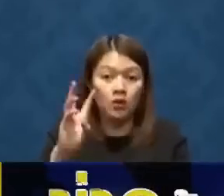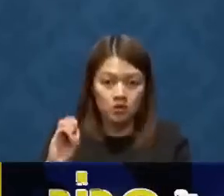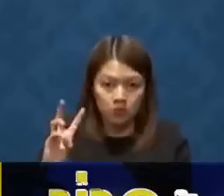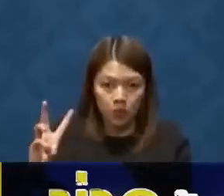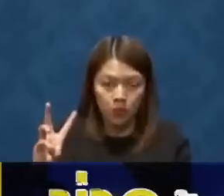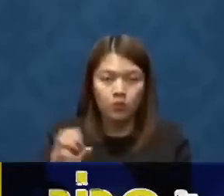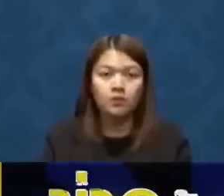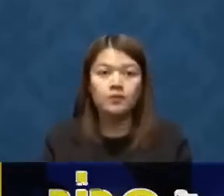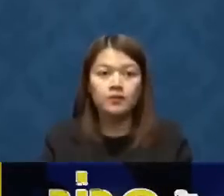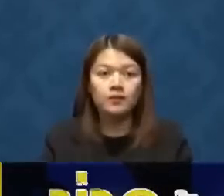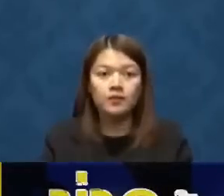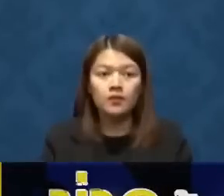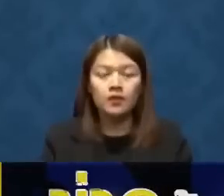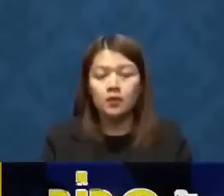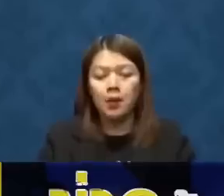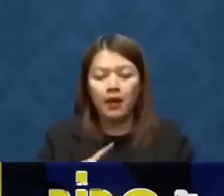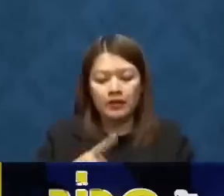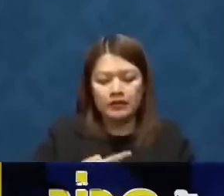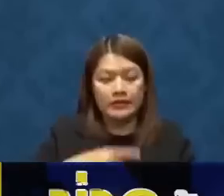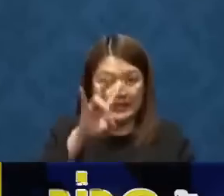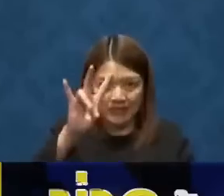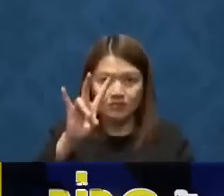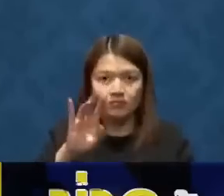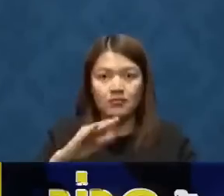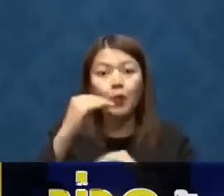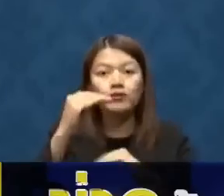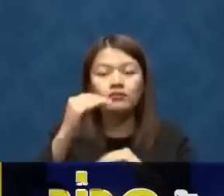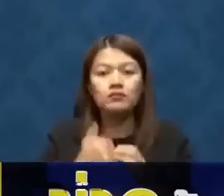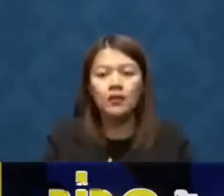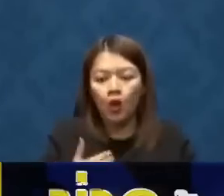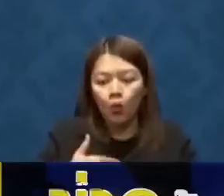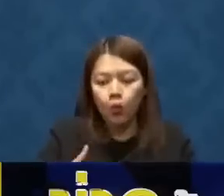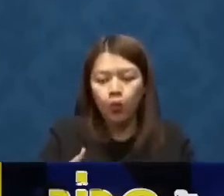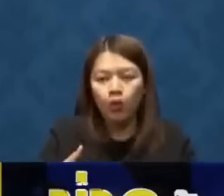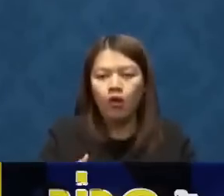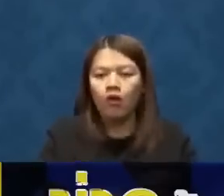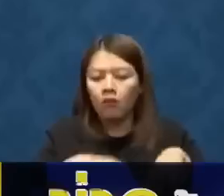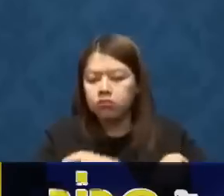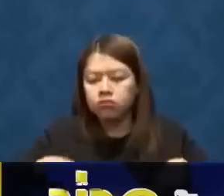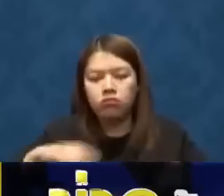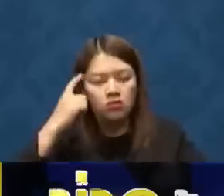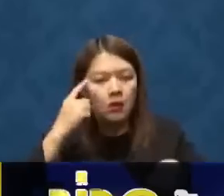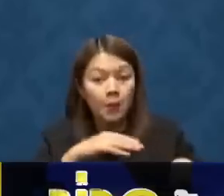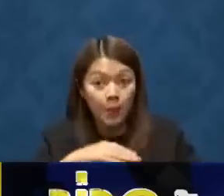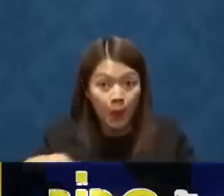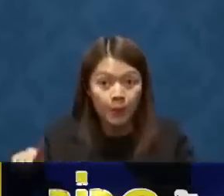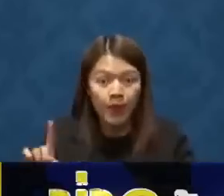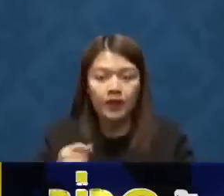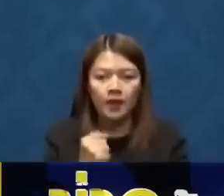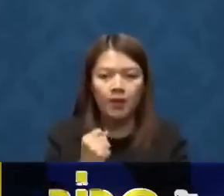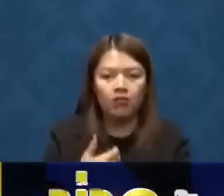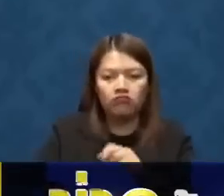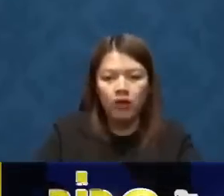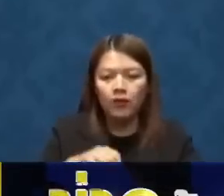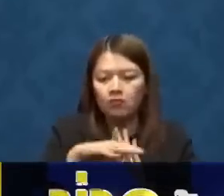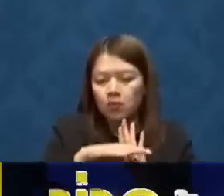าจจะกลายเป็นผลร้ายต่อสังคมนี่แหละถือว่าเป็นเหตุฉุกเฉินจำเป็นรีบด่วนที่ไม่อาจหลีกเลี่ยงได้เพื่อประโย